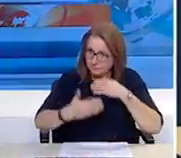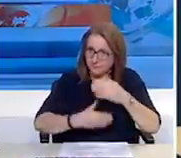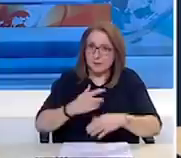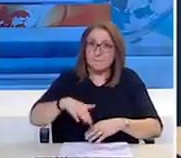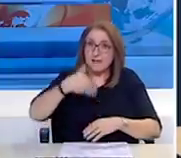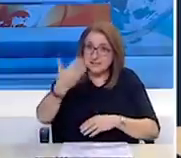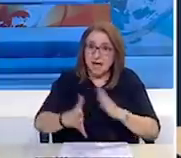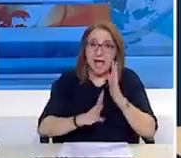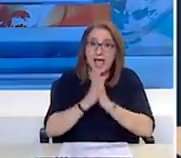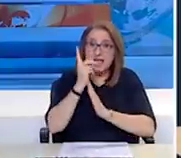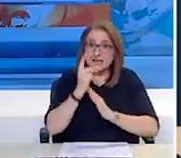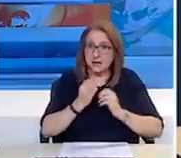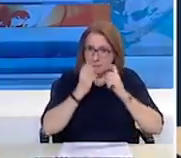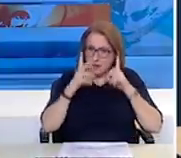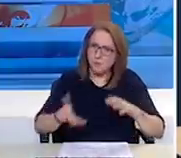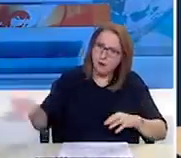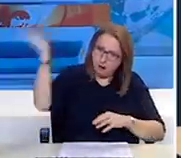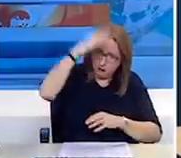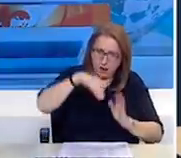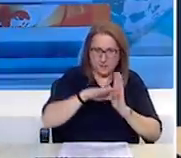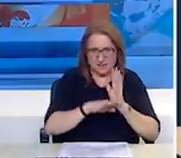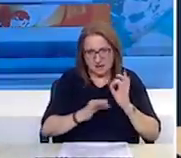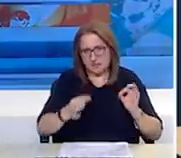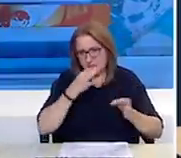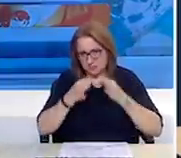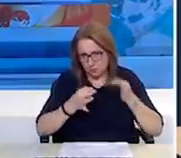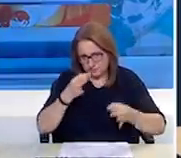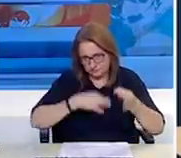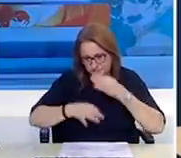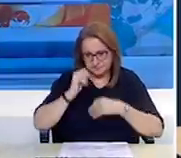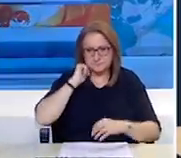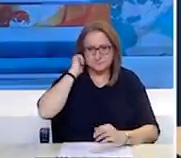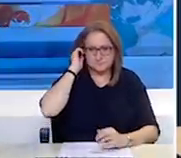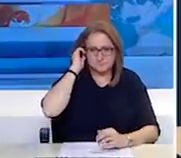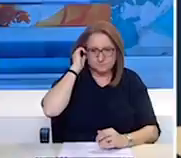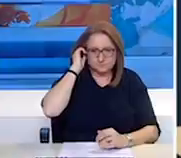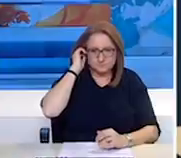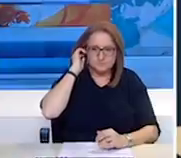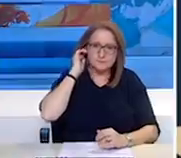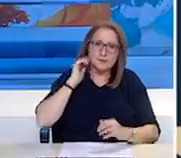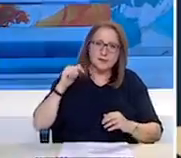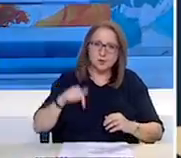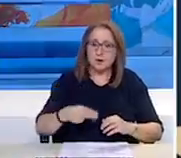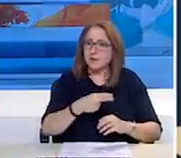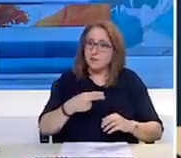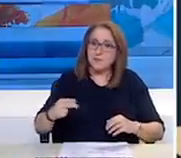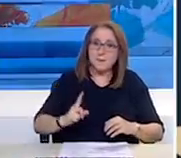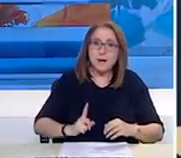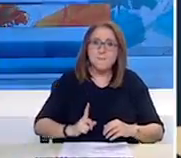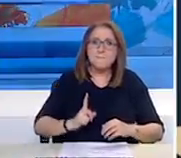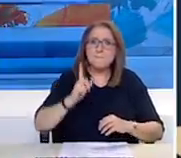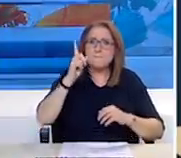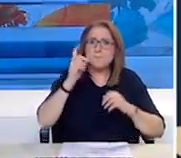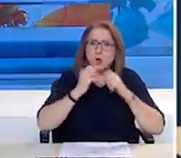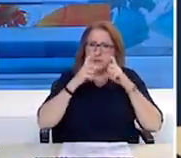τις 11 Μαΐου και μετά. Στη συνέχεια θα ήθελα να αναφερθώ στις χθεσινές συγκεντρώσεις για την Πρωτομαγιά. Οι συγκεντρώσεις αυτές, τη στιγμή που ισχύουν